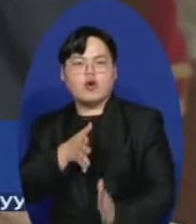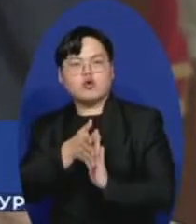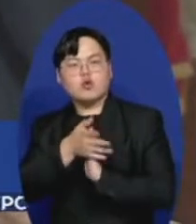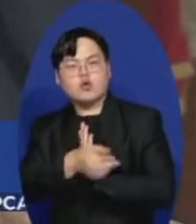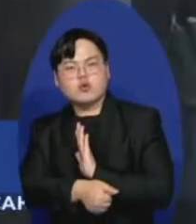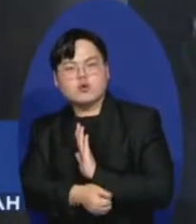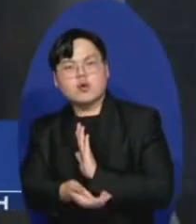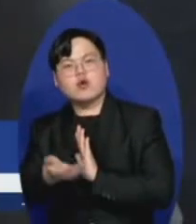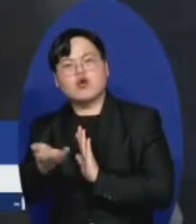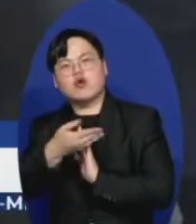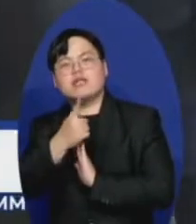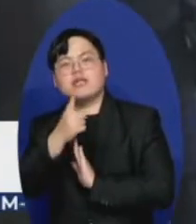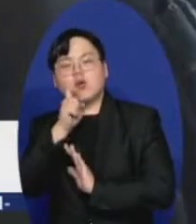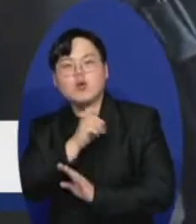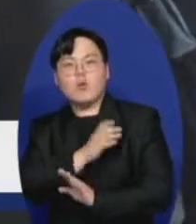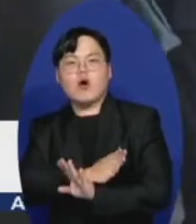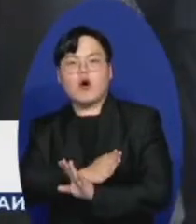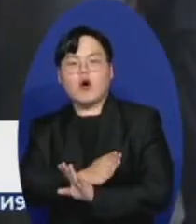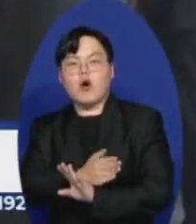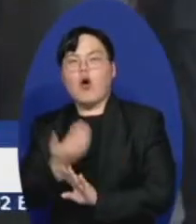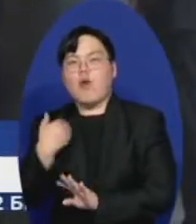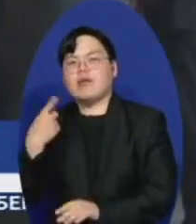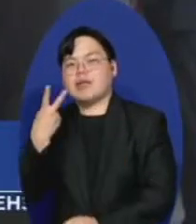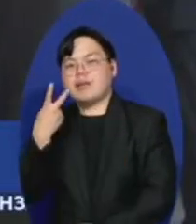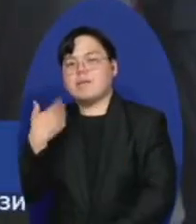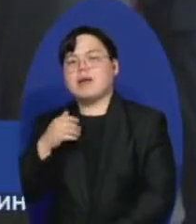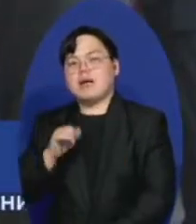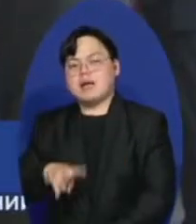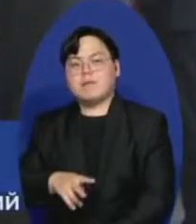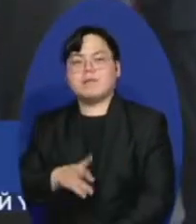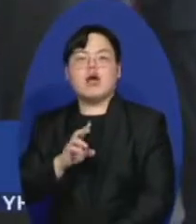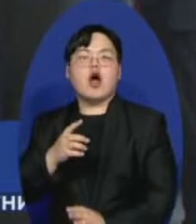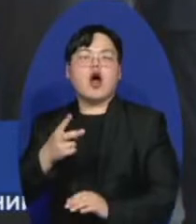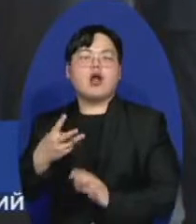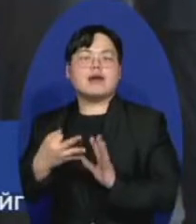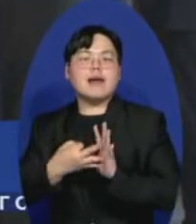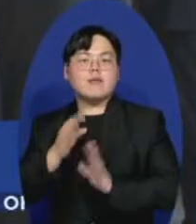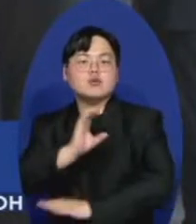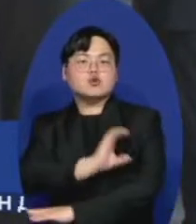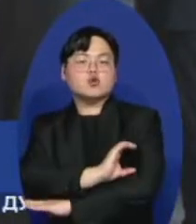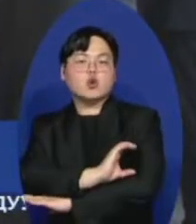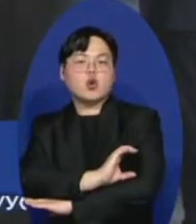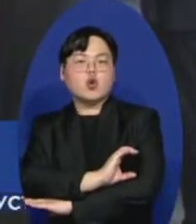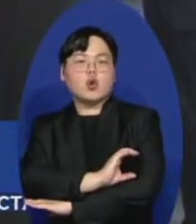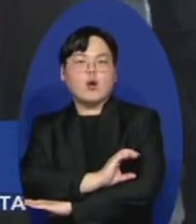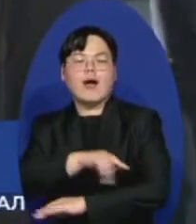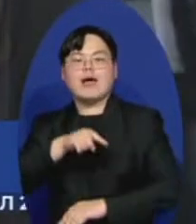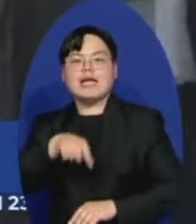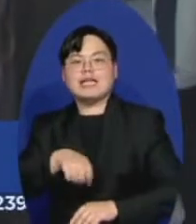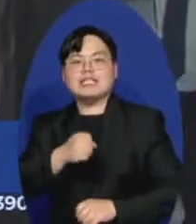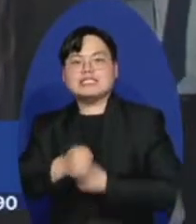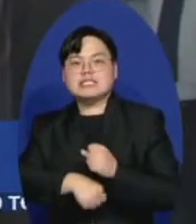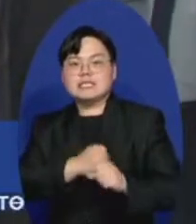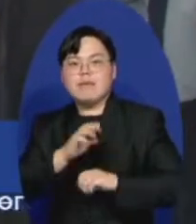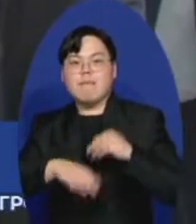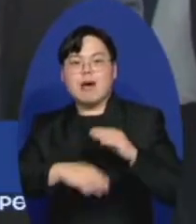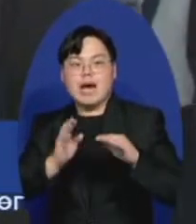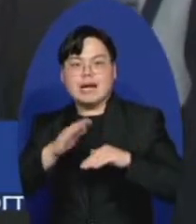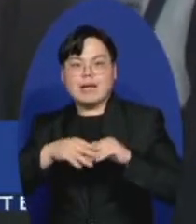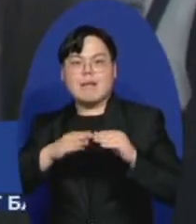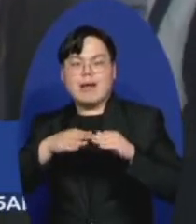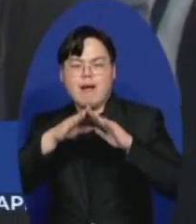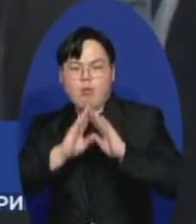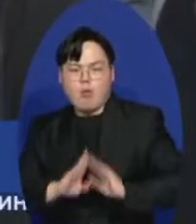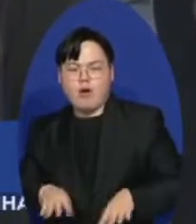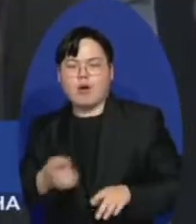тавьж өгөөд ёсөн гацгад хүсэж байгаа. Баянгол дүүрэгт өнөөдөр 93 дугаар сургууль буюу 28 дугаар сургууль энэ хичээлийн жилд бол барилгын нураагаад дахин